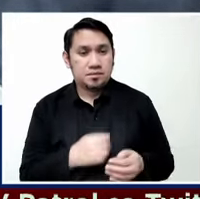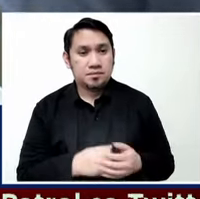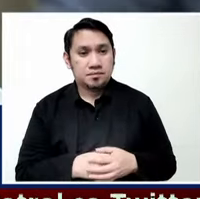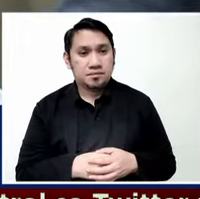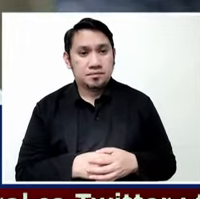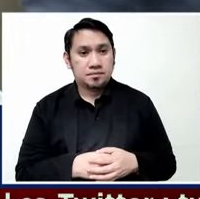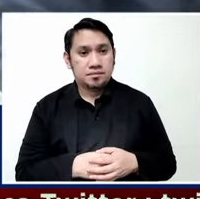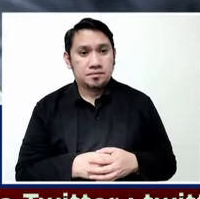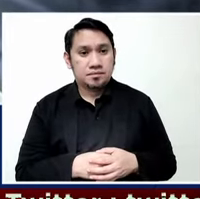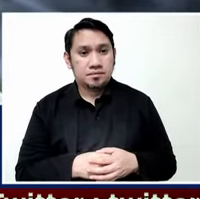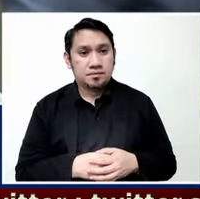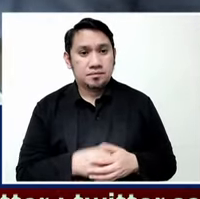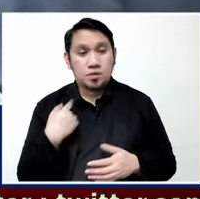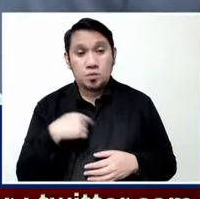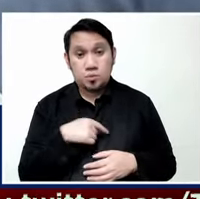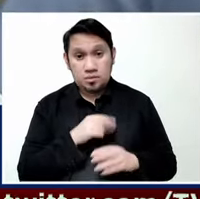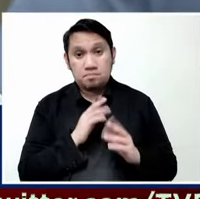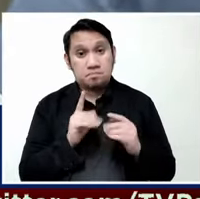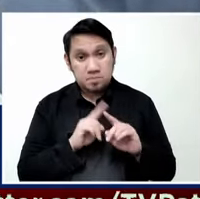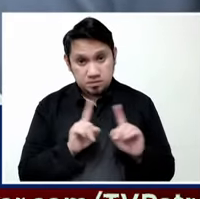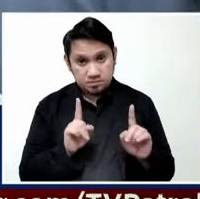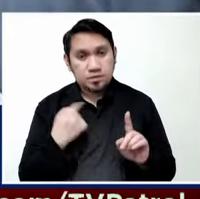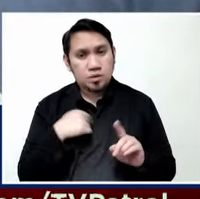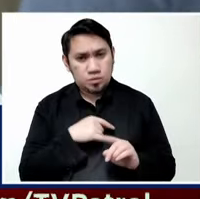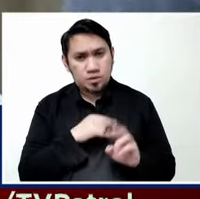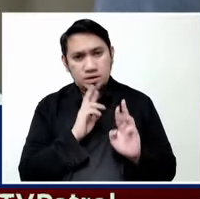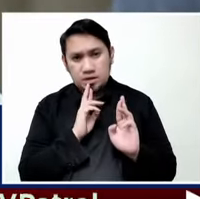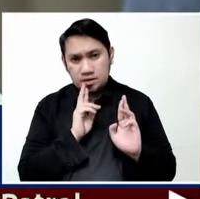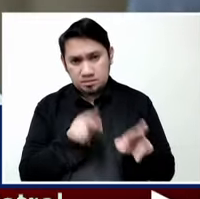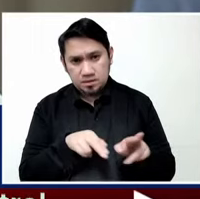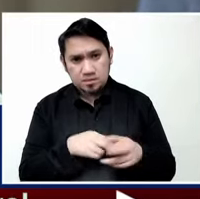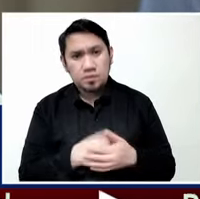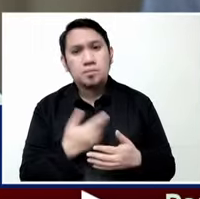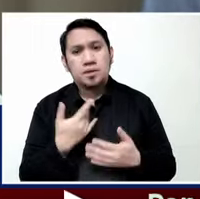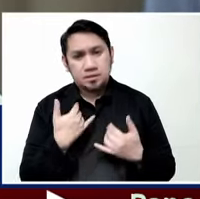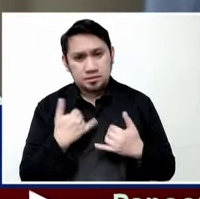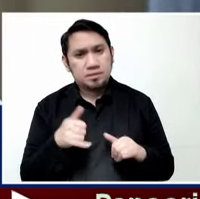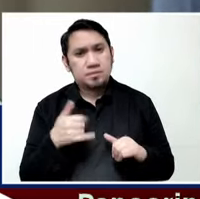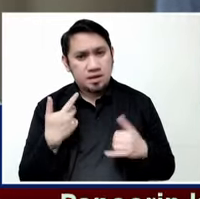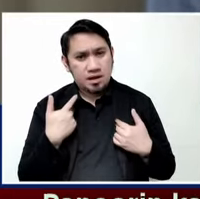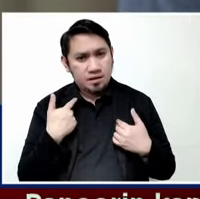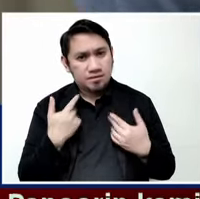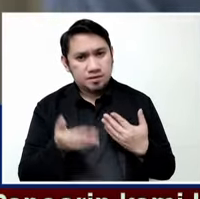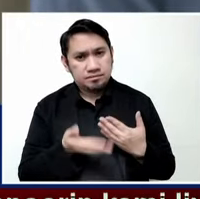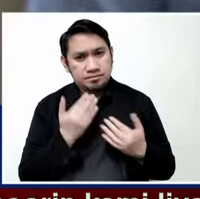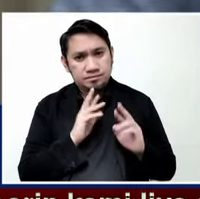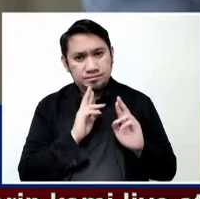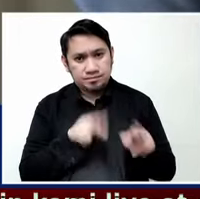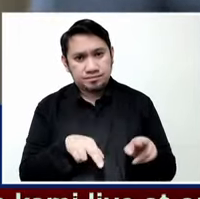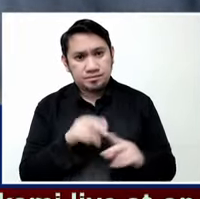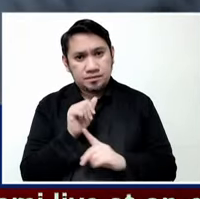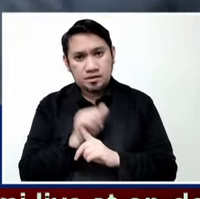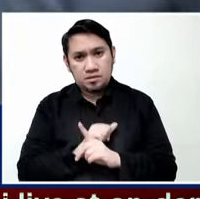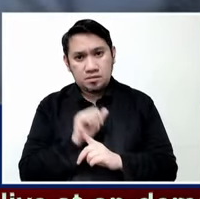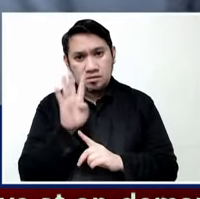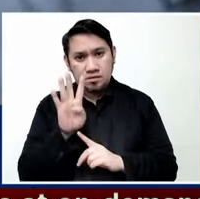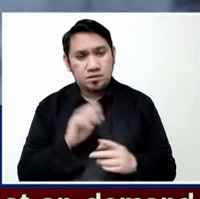we reply our, my letter, my respond, no? That was April 4